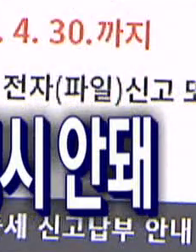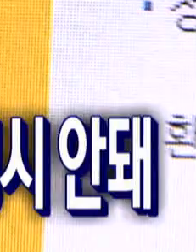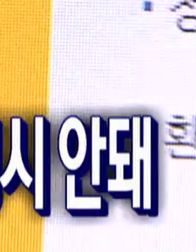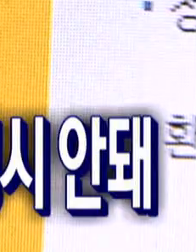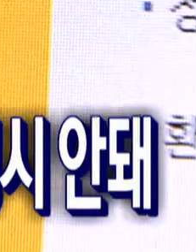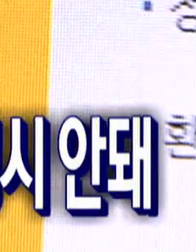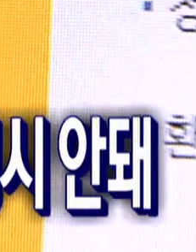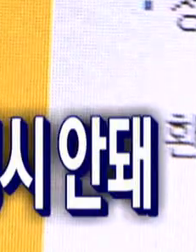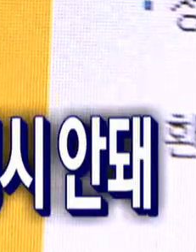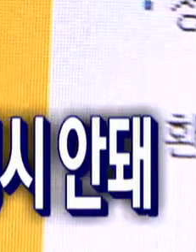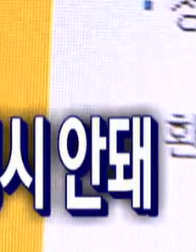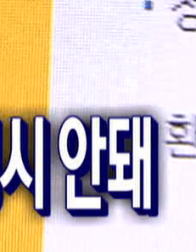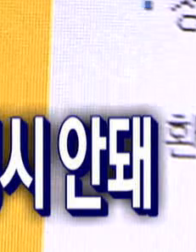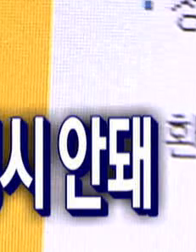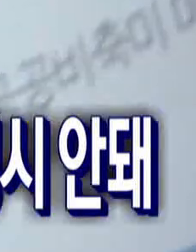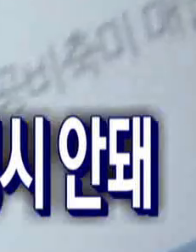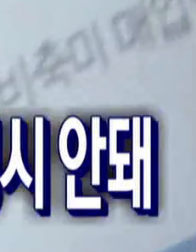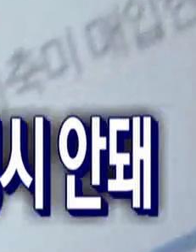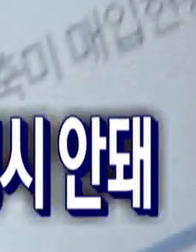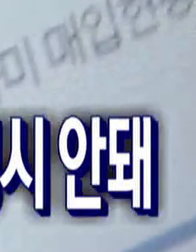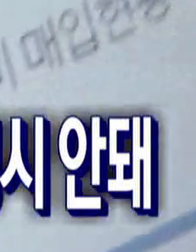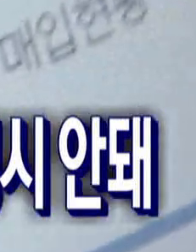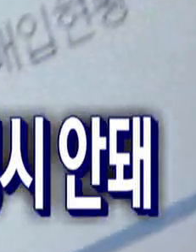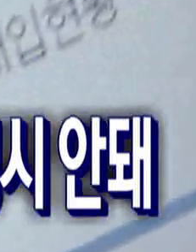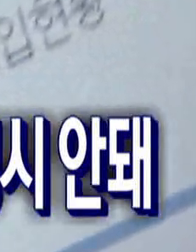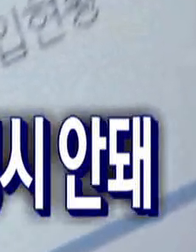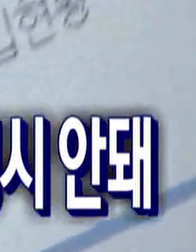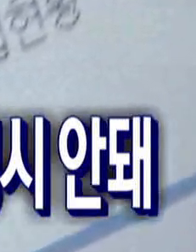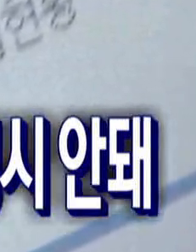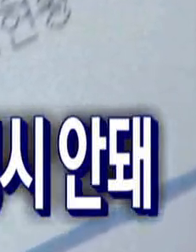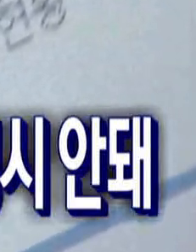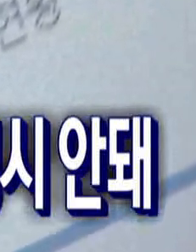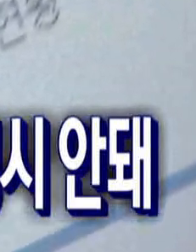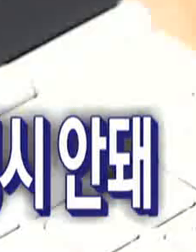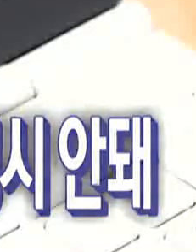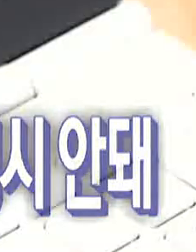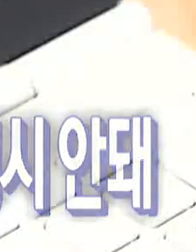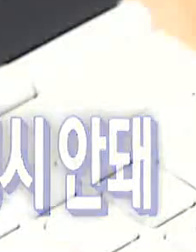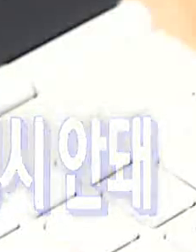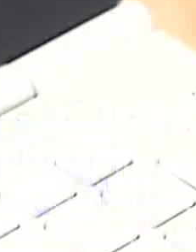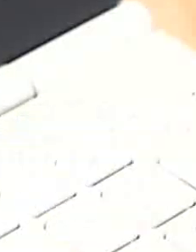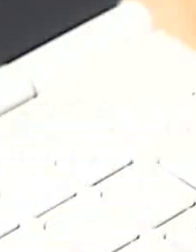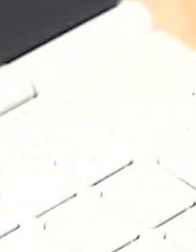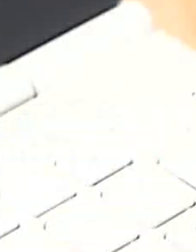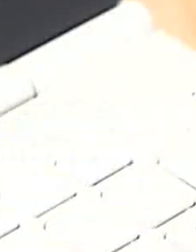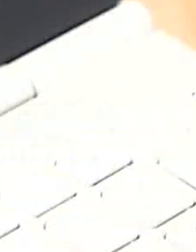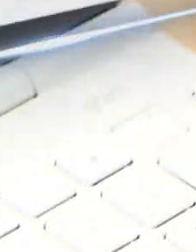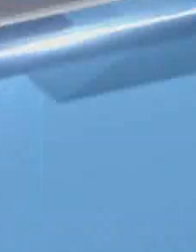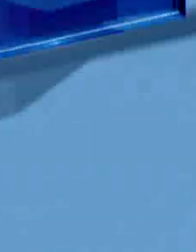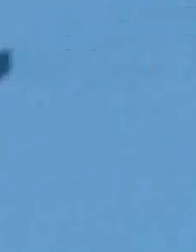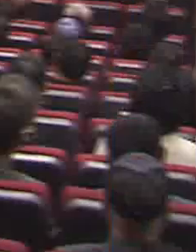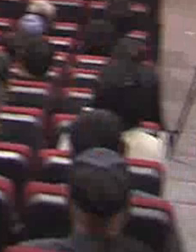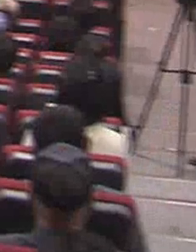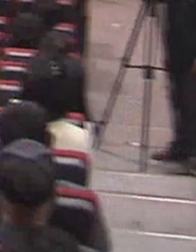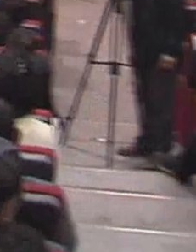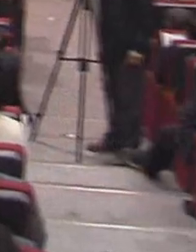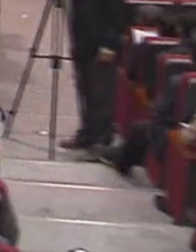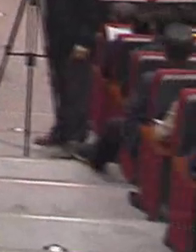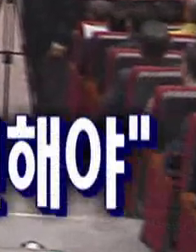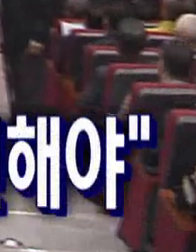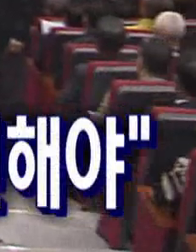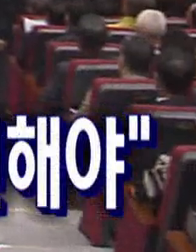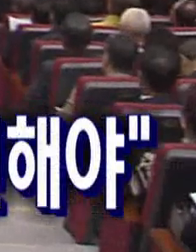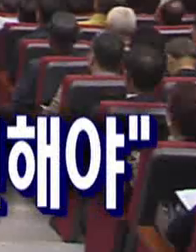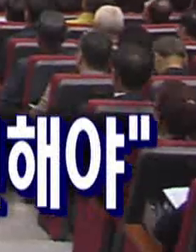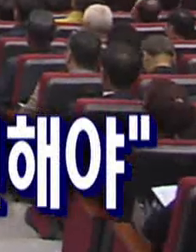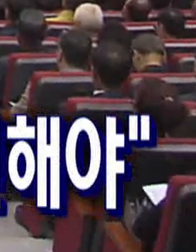추진비 사용 내역의 경우 가장 중요한 사용처는 명시돼 있지 않아 투명 시정을 무색해하고 있습니다. 여수